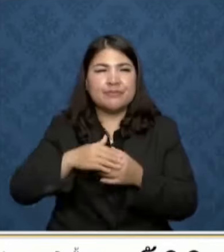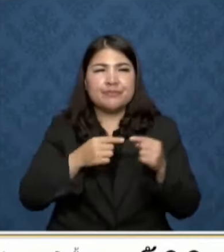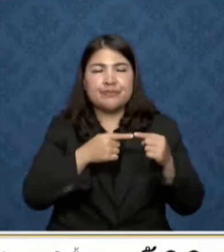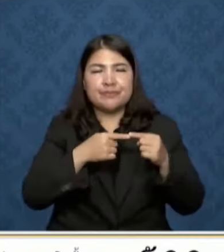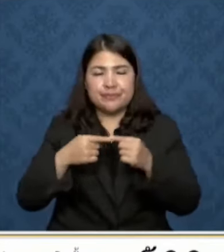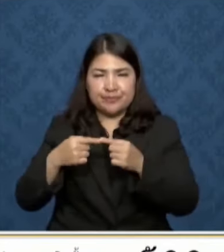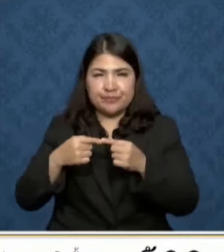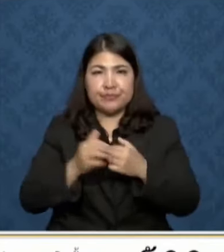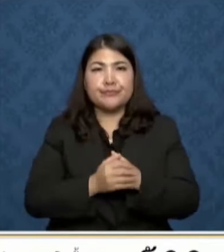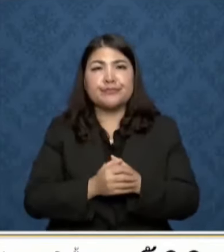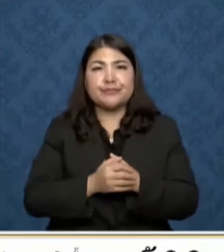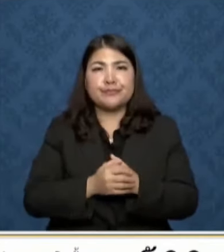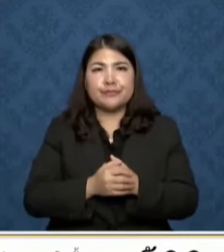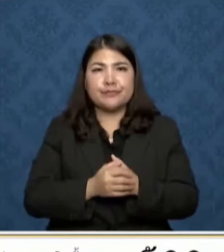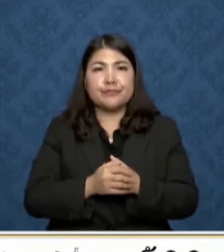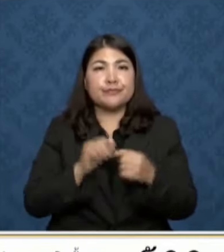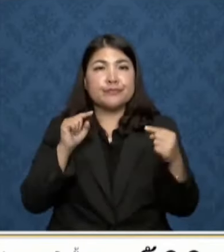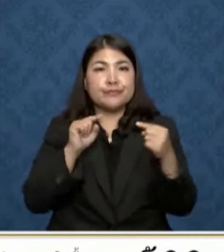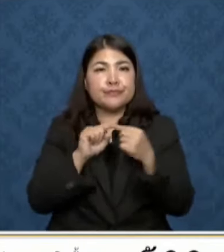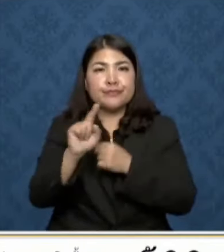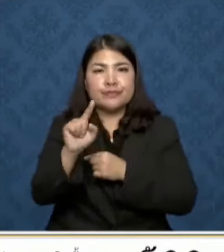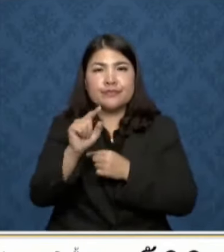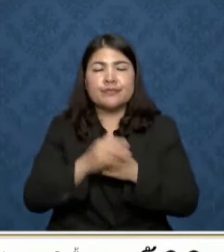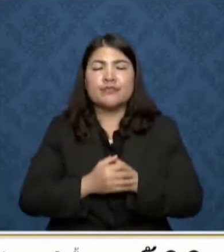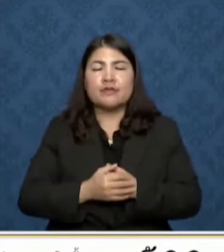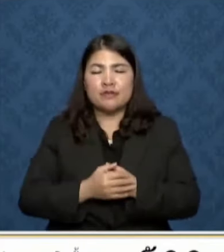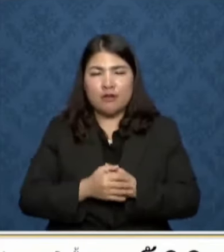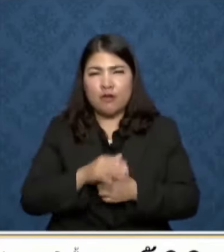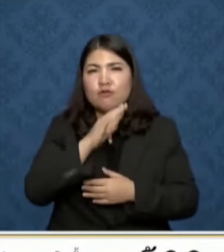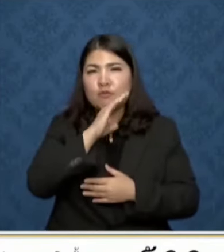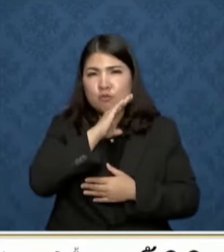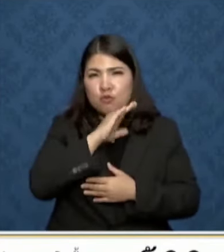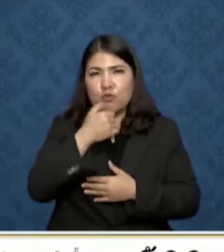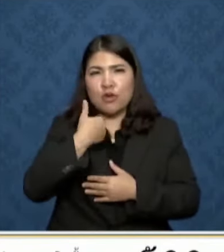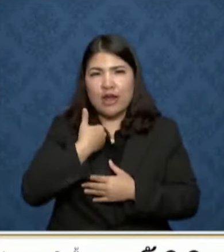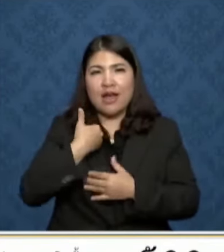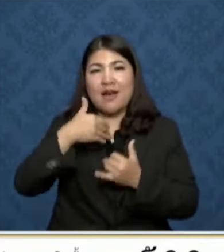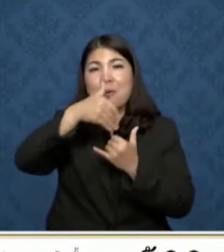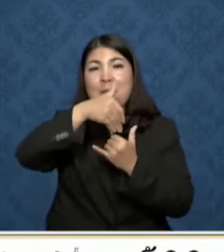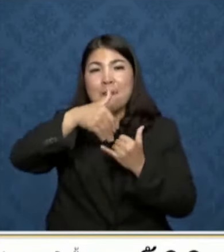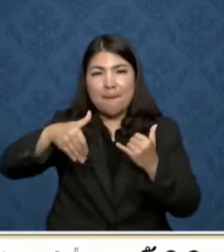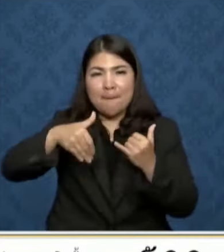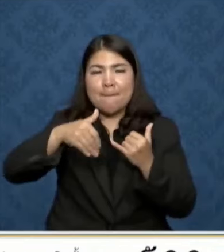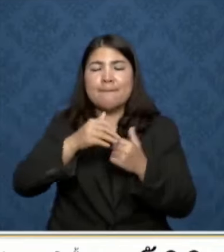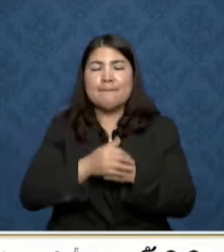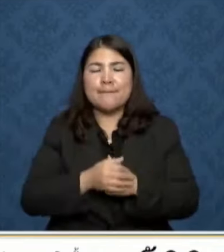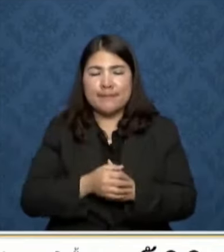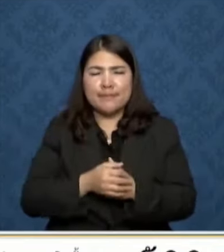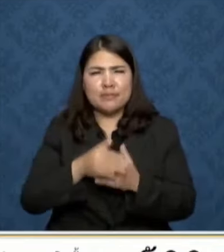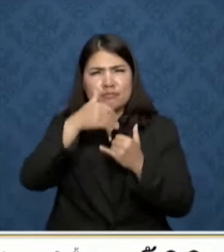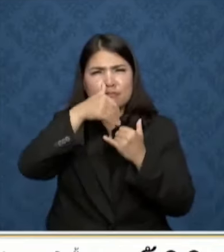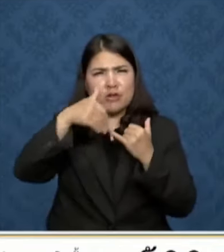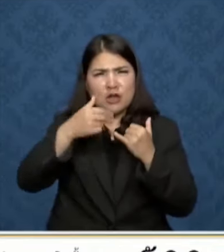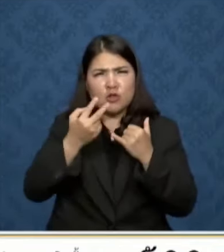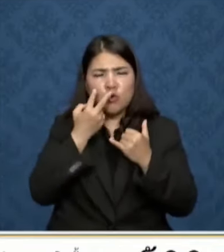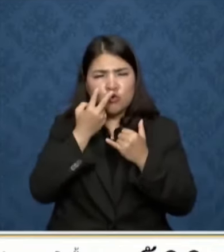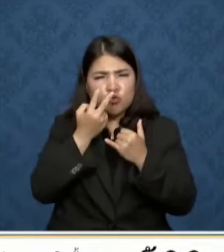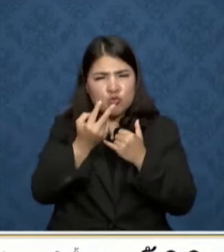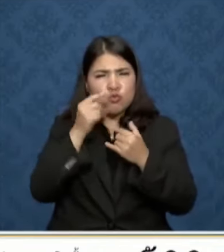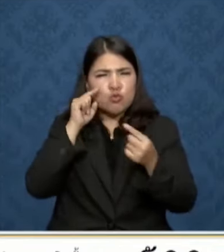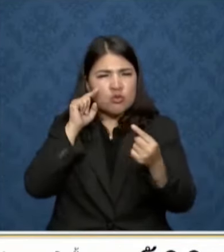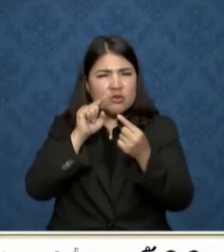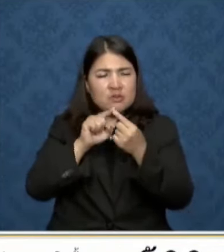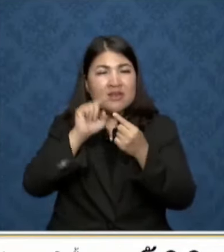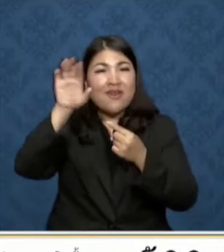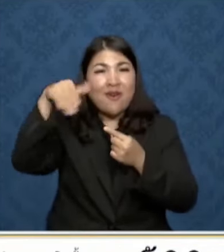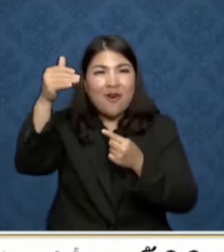ที่นี่ครับประเดนกคอว่าเวลาเราจะผ่าตัดคนไข่เเธประทานครับมนตองมข้อบ่งชี้ในการผา